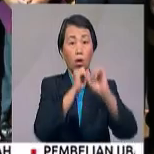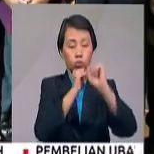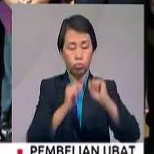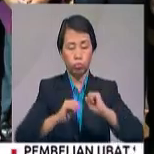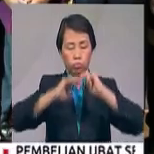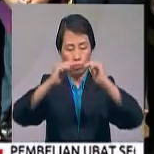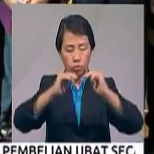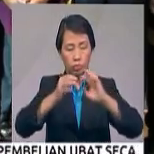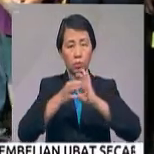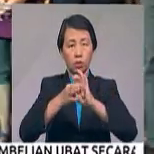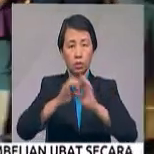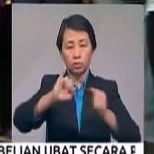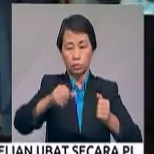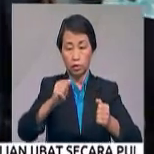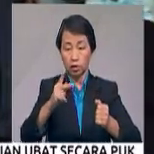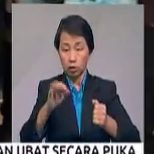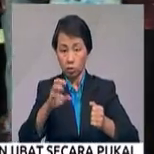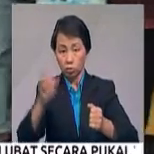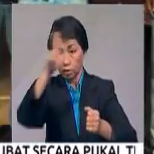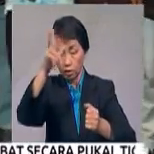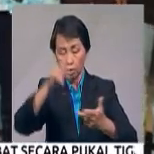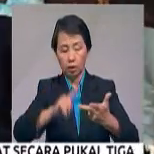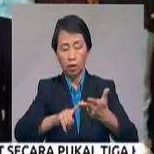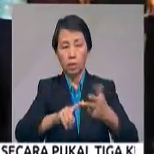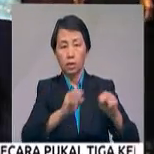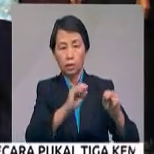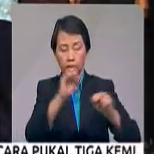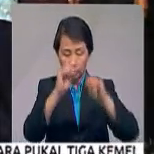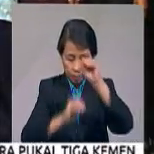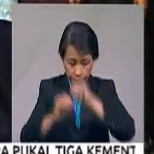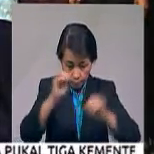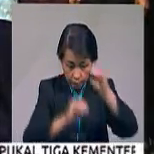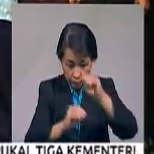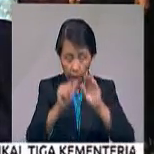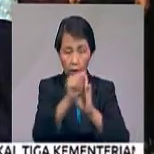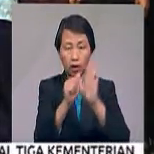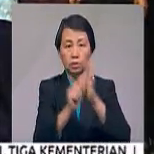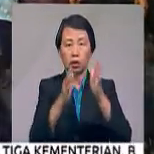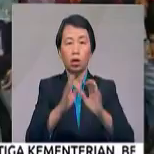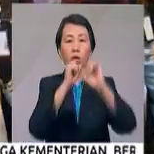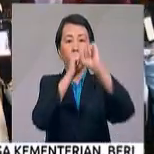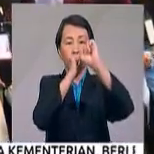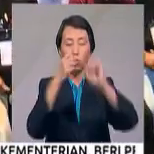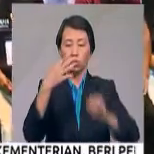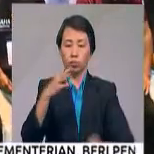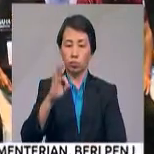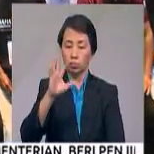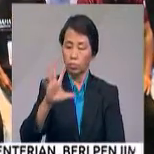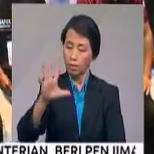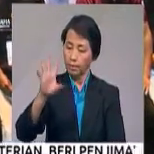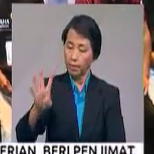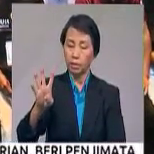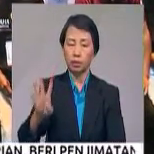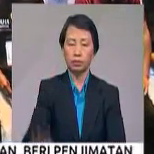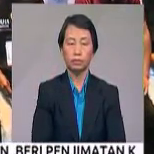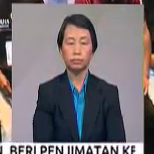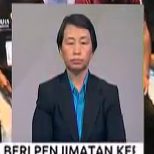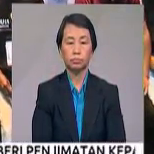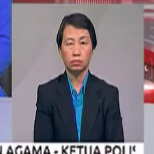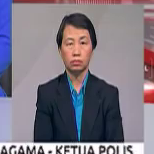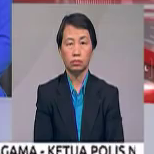meningkatkan kerjasama JAKUA dan kerajaan serta pindaan Akta Orang Asli 1954.